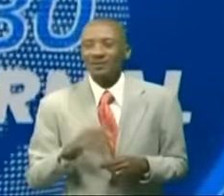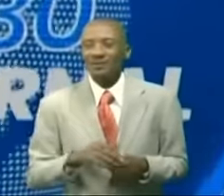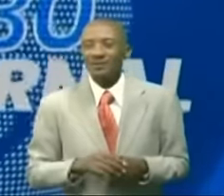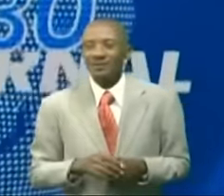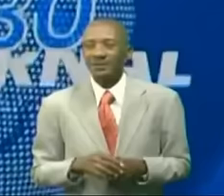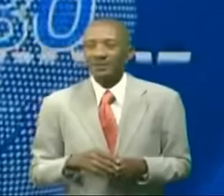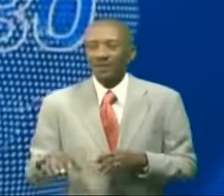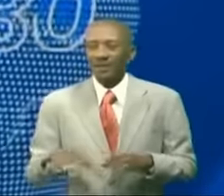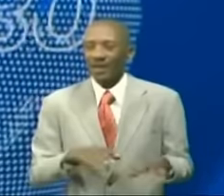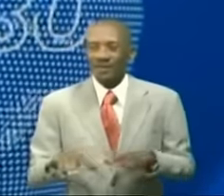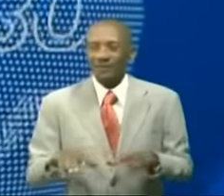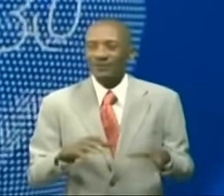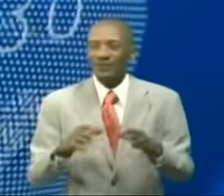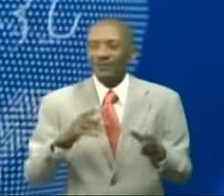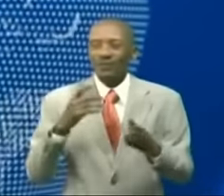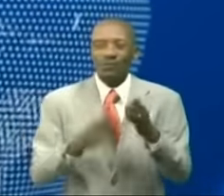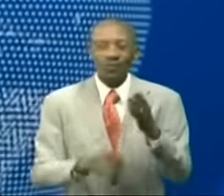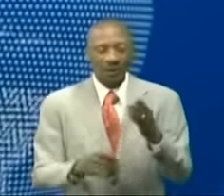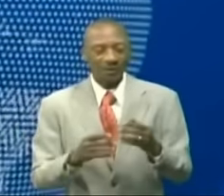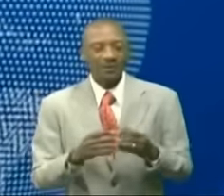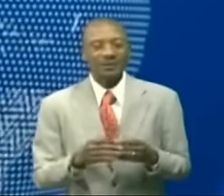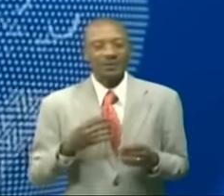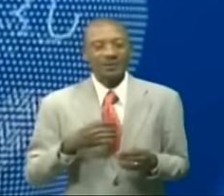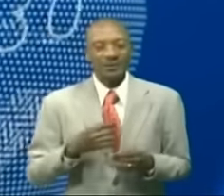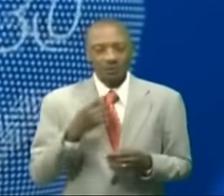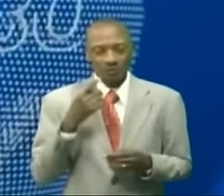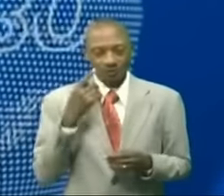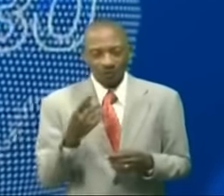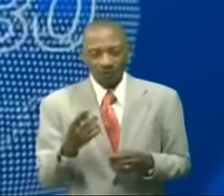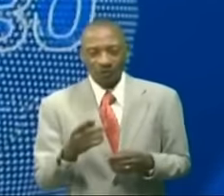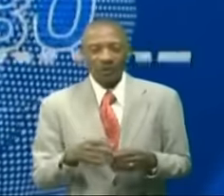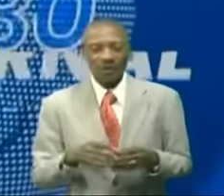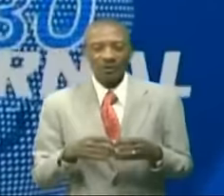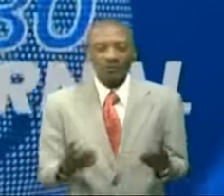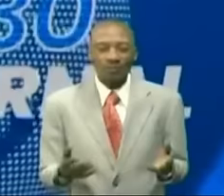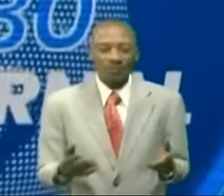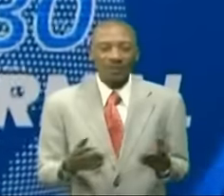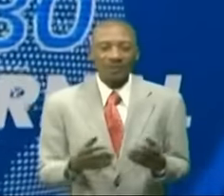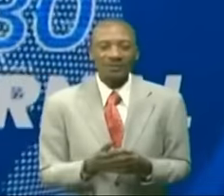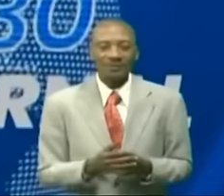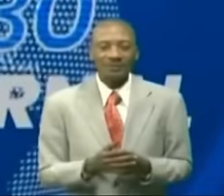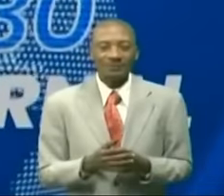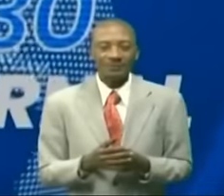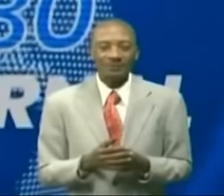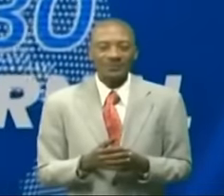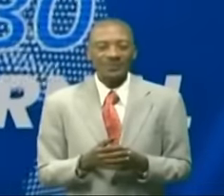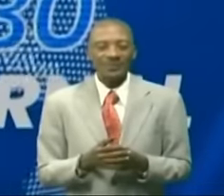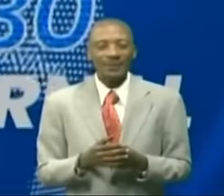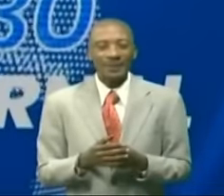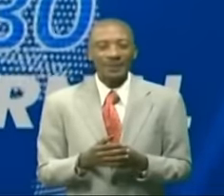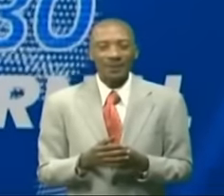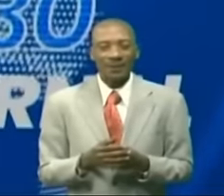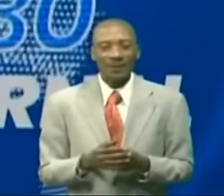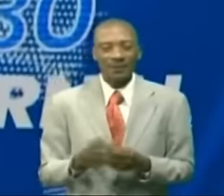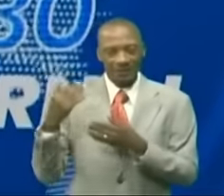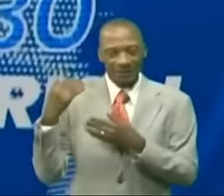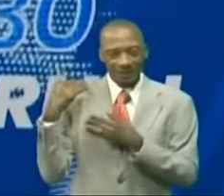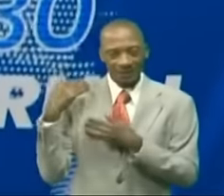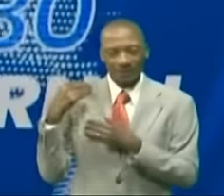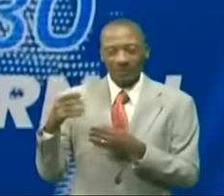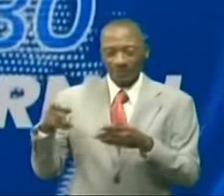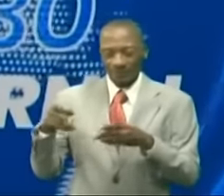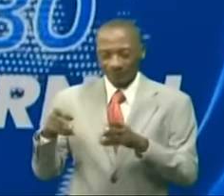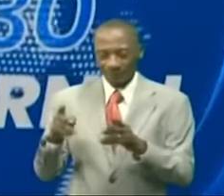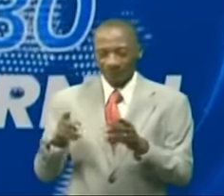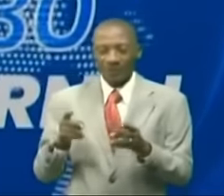les industries extractives présidée par le vice-premier ministre en charge du plomb. La dite réunion a permis de faire l'état de lieu